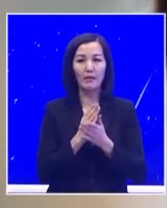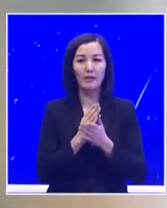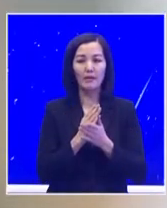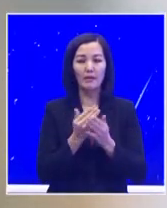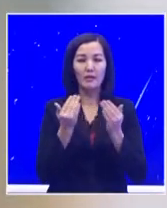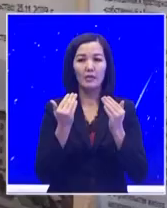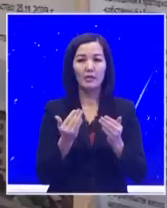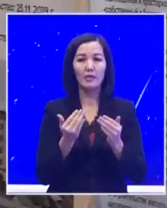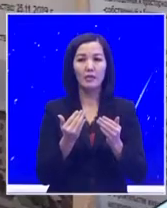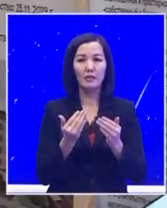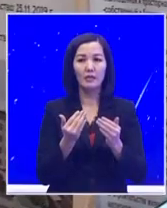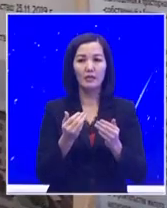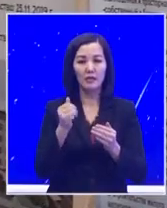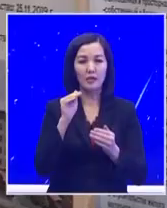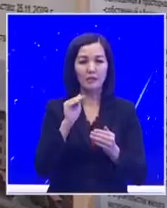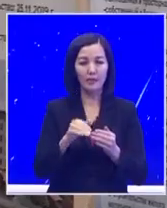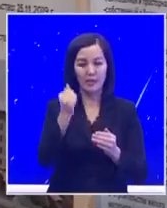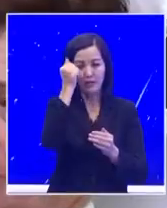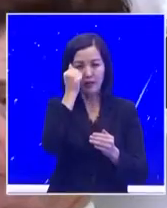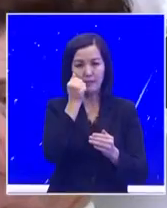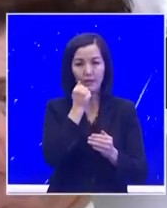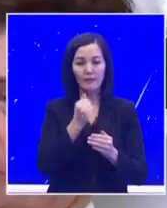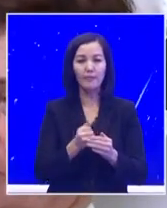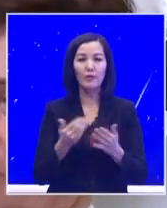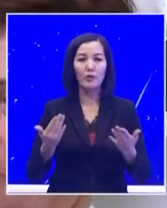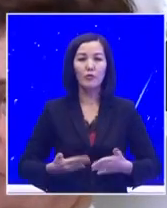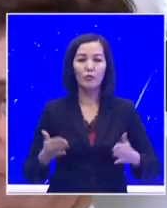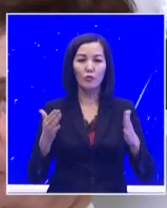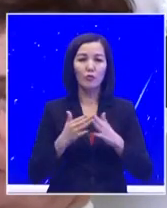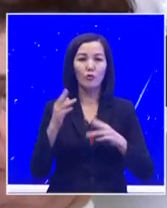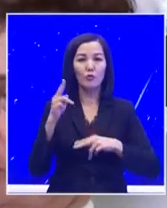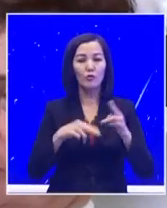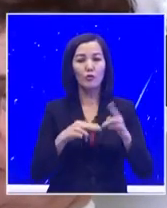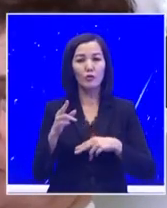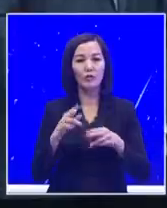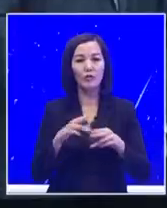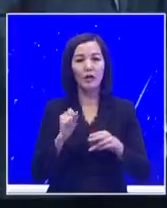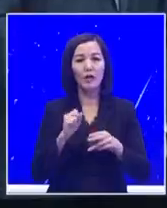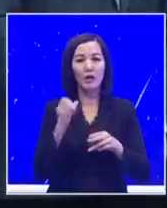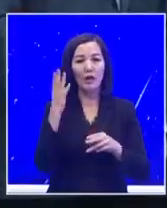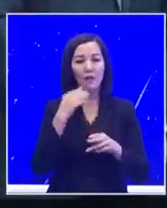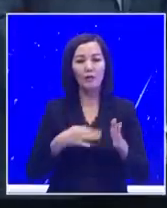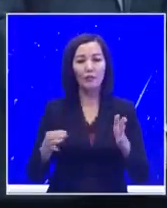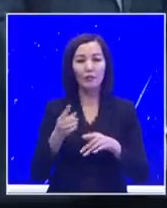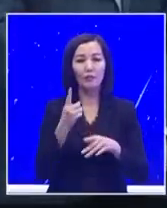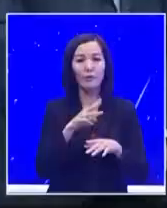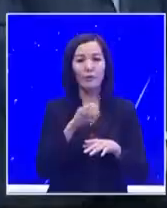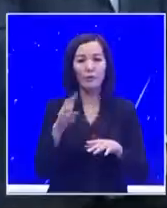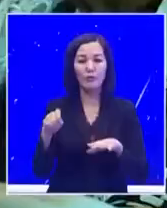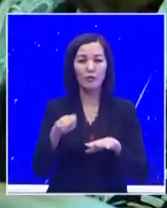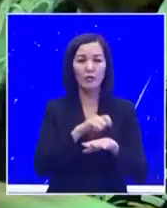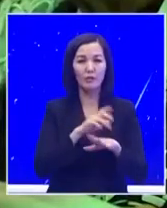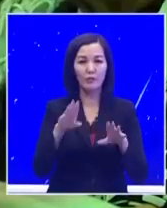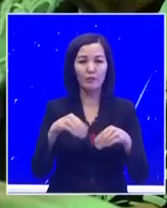Енді басым деп рахмет айтамын. Тұрғын үй құрылысында Алматы облысы авангард. Жылына 1 миллион шаршы метр тұрғын үй